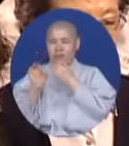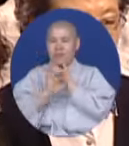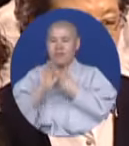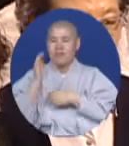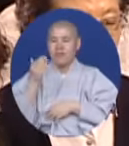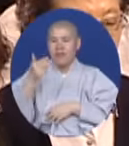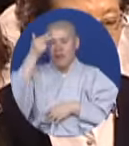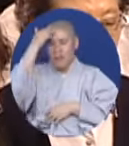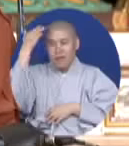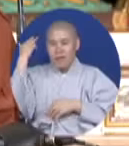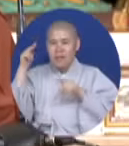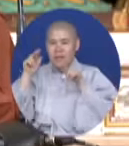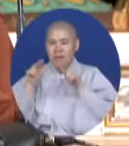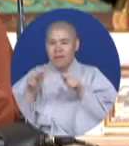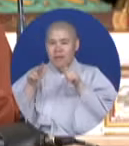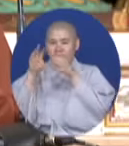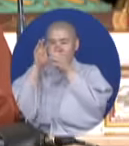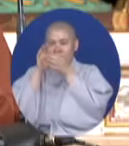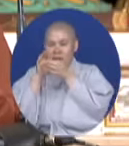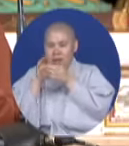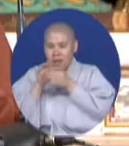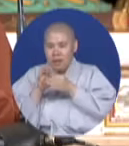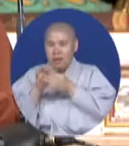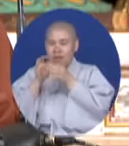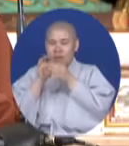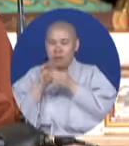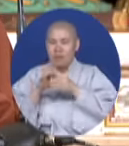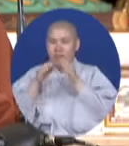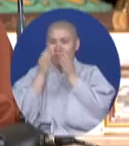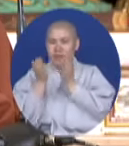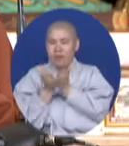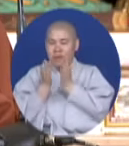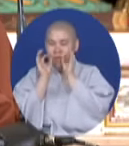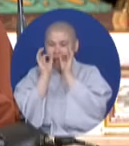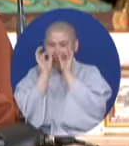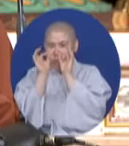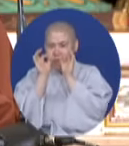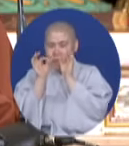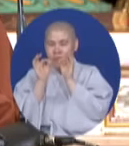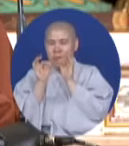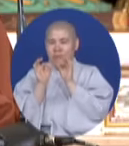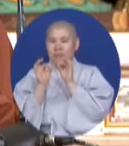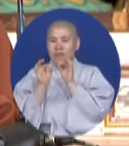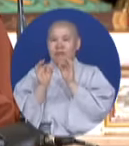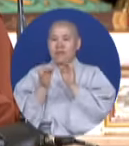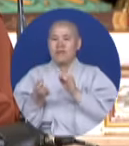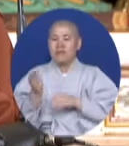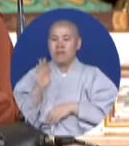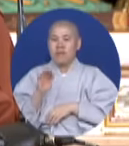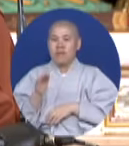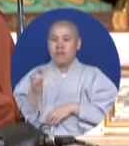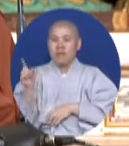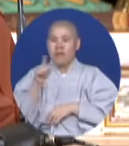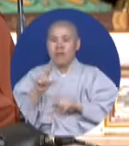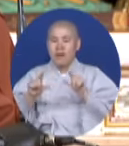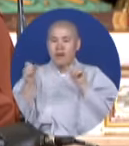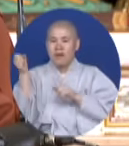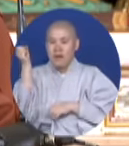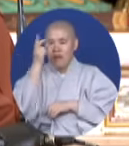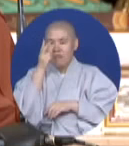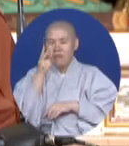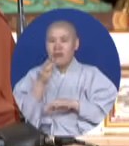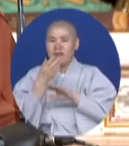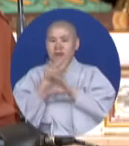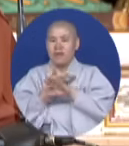옛날이나 지금이나 계속 눈으로 사람 모든 걸 다 보고 옳게 있었는데 어느 날 갑자기 다른 건 다